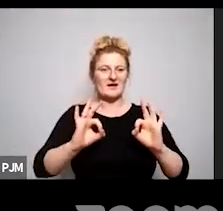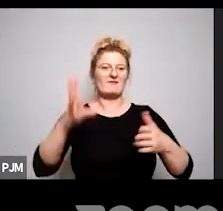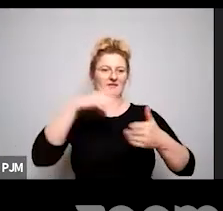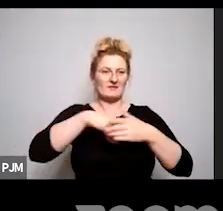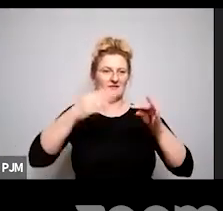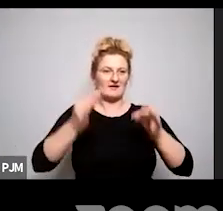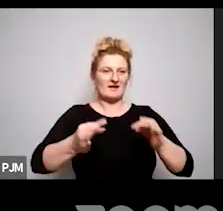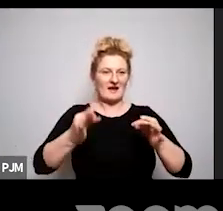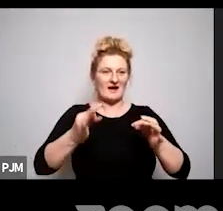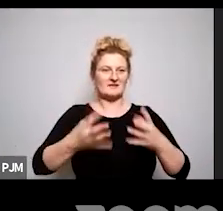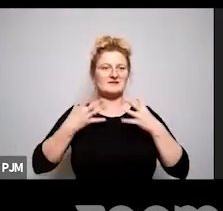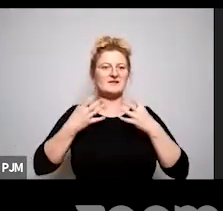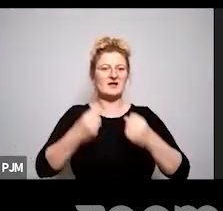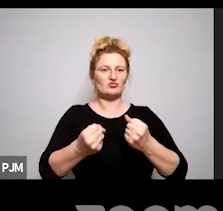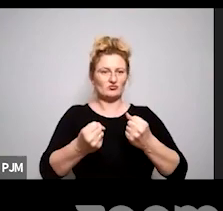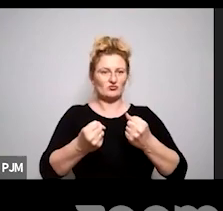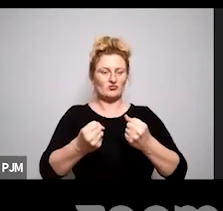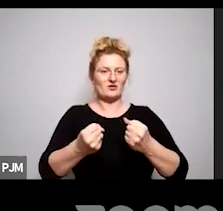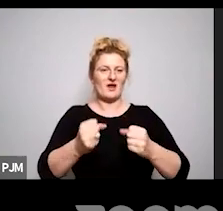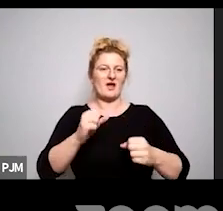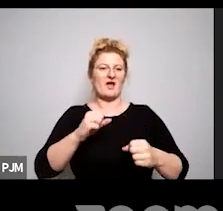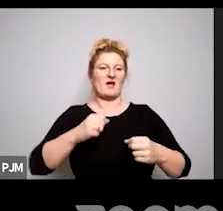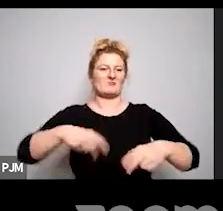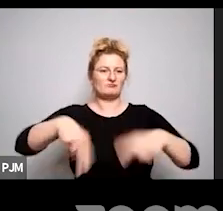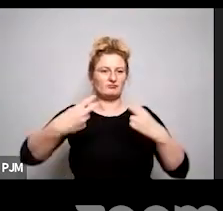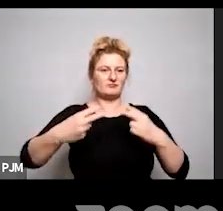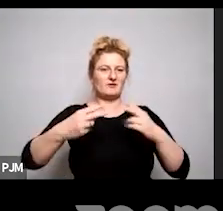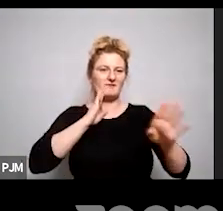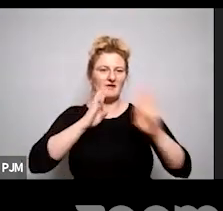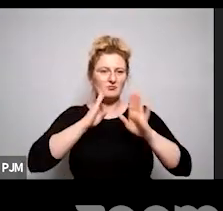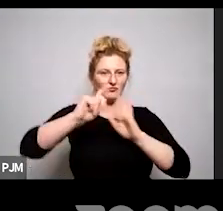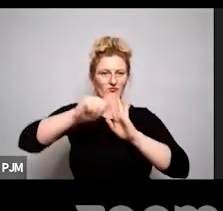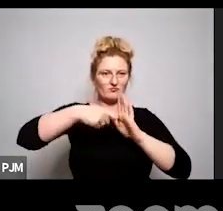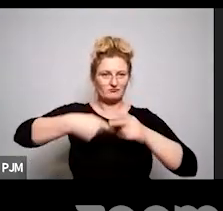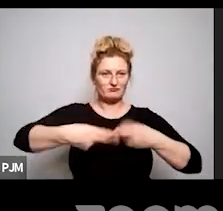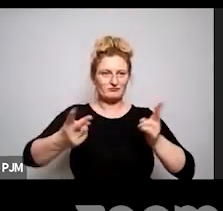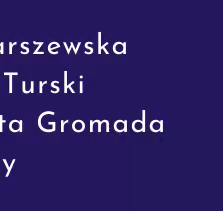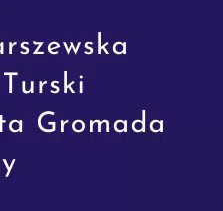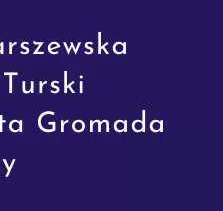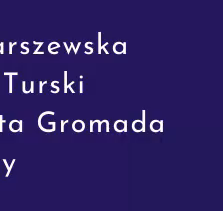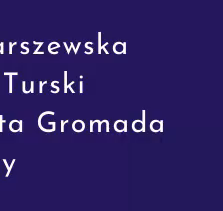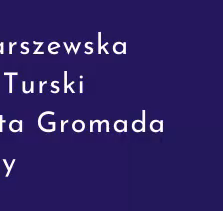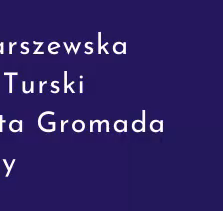w tym momencie również zatrzymuję live stream na Facebooku. Dzięki.